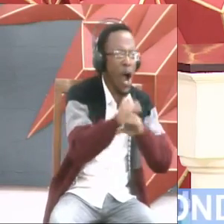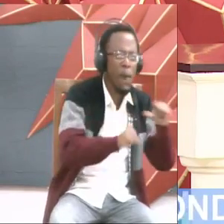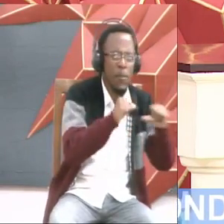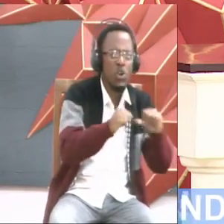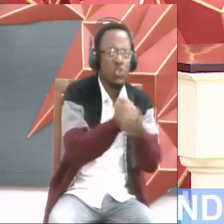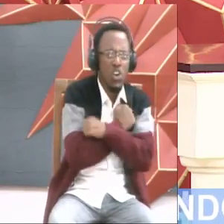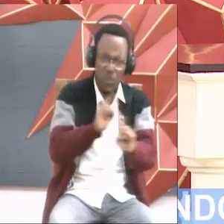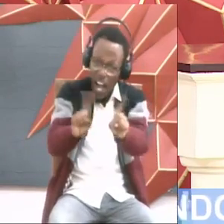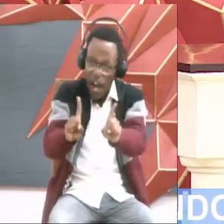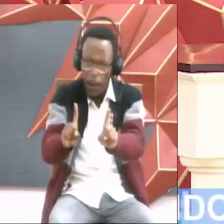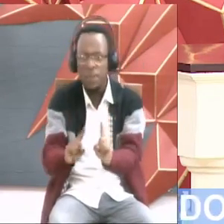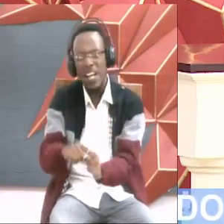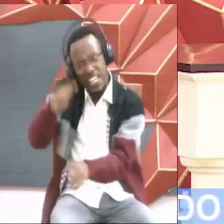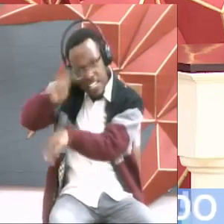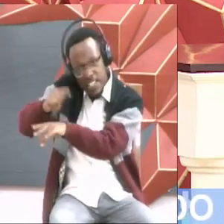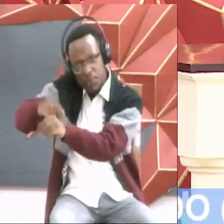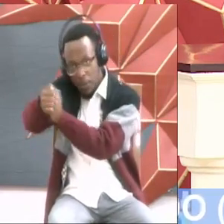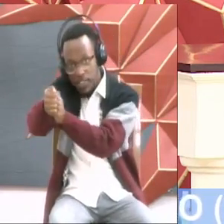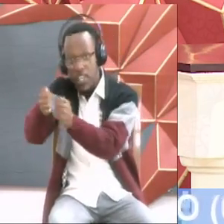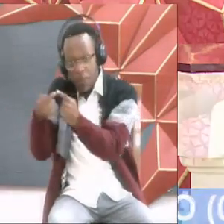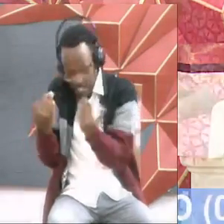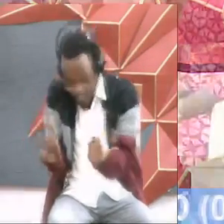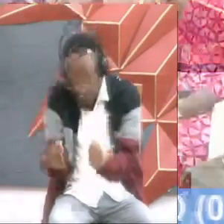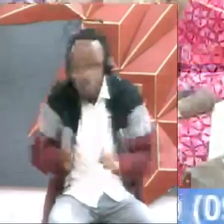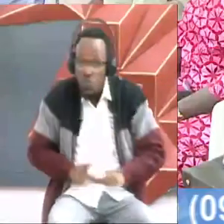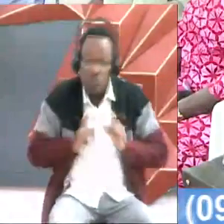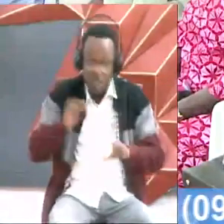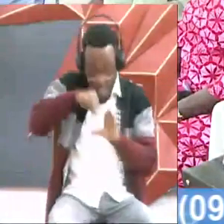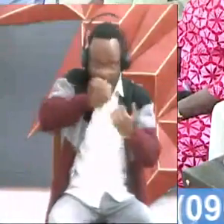kurubamo ku bana b'Imana isumba